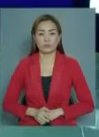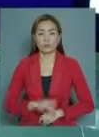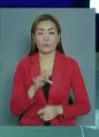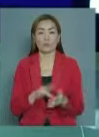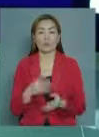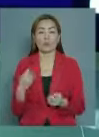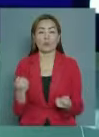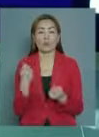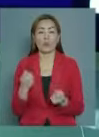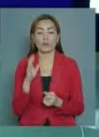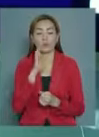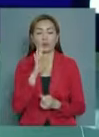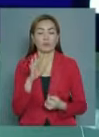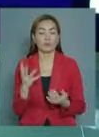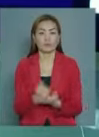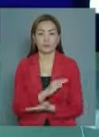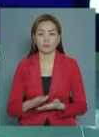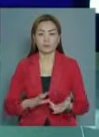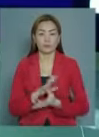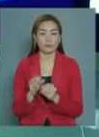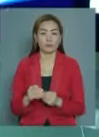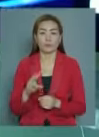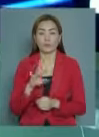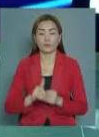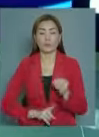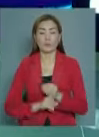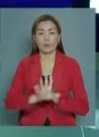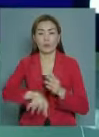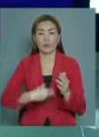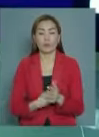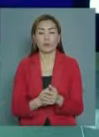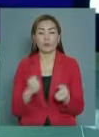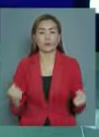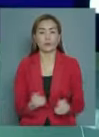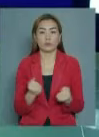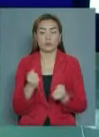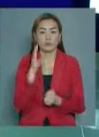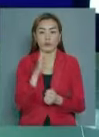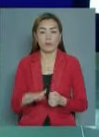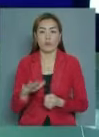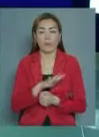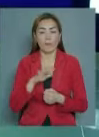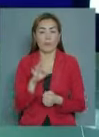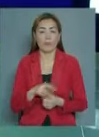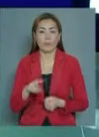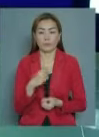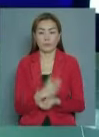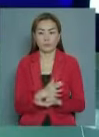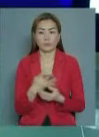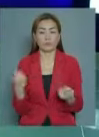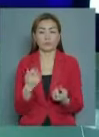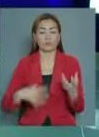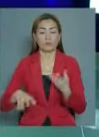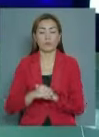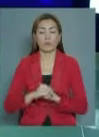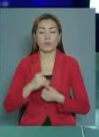Атырауда төрт түлік мал судан тарғып қалды. Қараша айының басынан басталған аяз ашық су көздерін қатырып тастады да, төрттілік